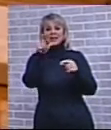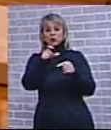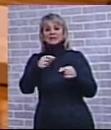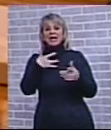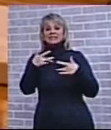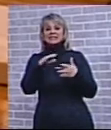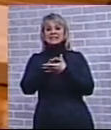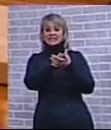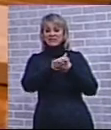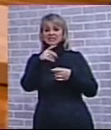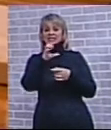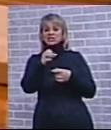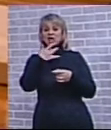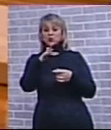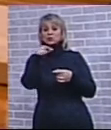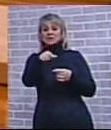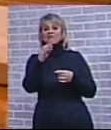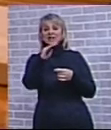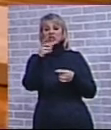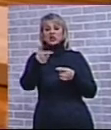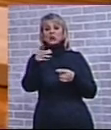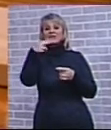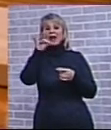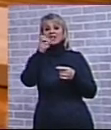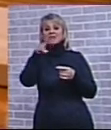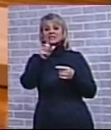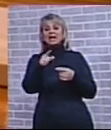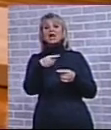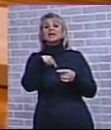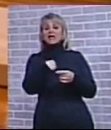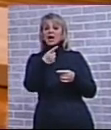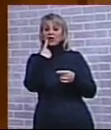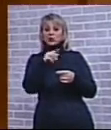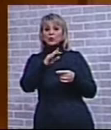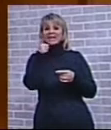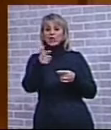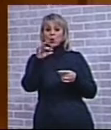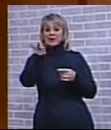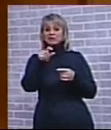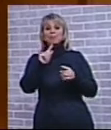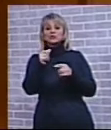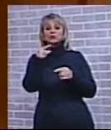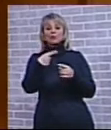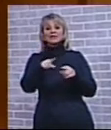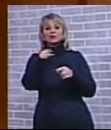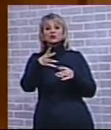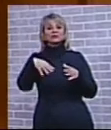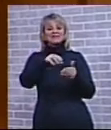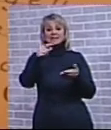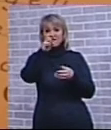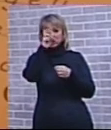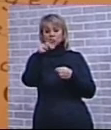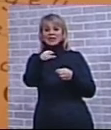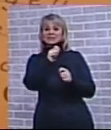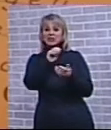артистке Советского Союза Фаине Григорьевне Раневской. Вот, я говорю Григорьевне, почему? Потому что на всех ее